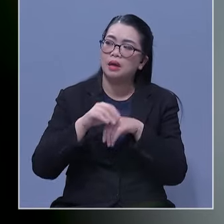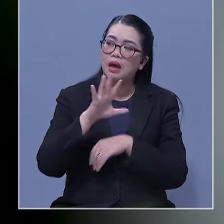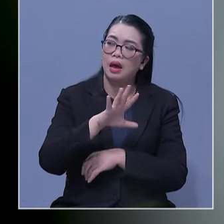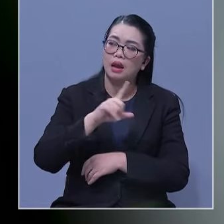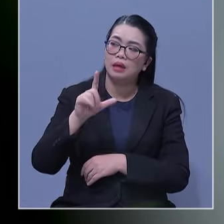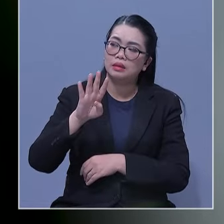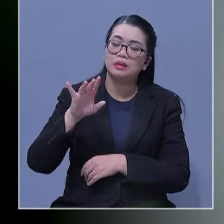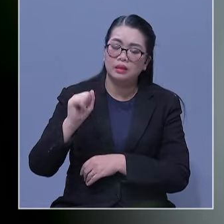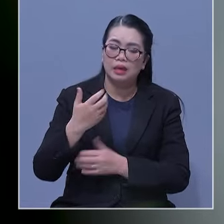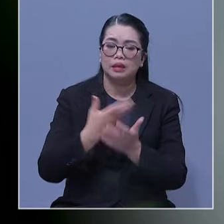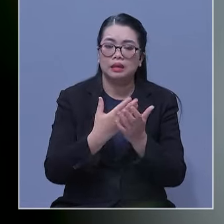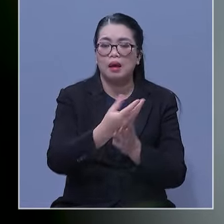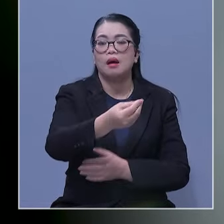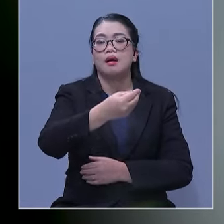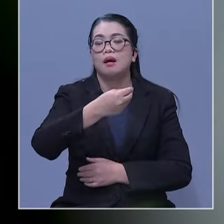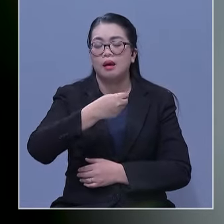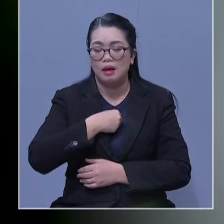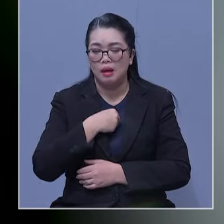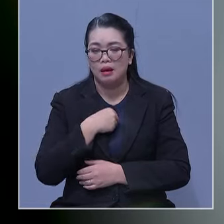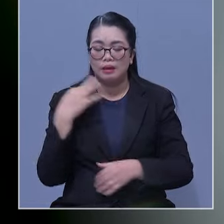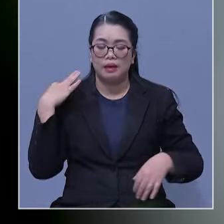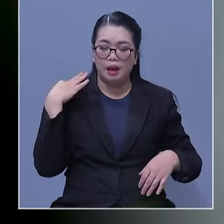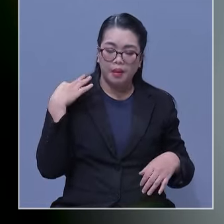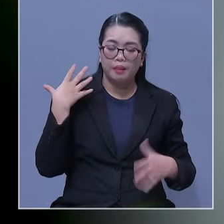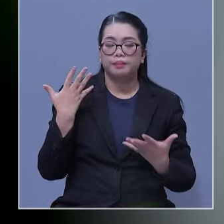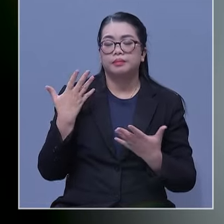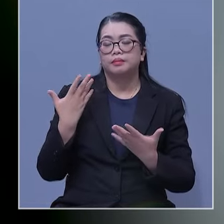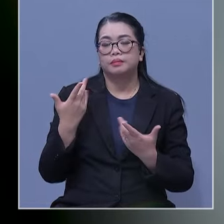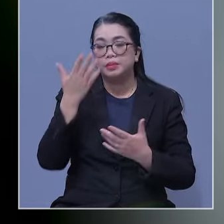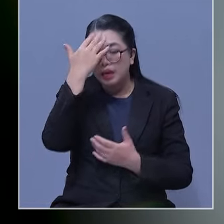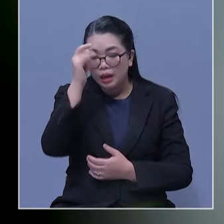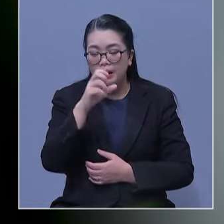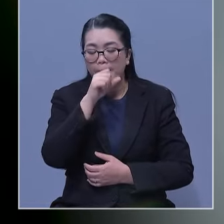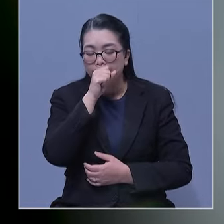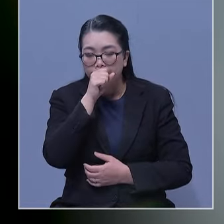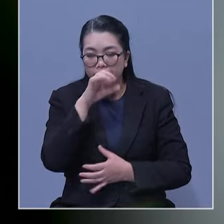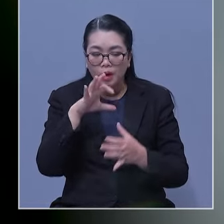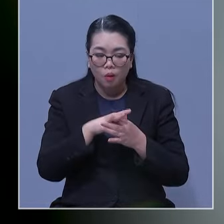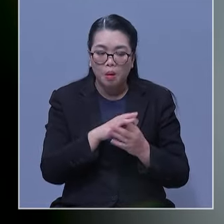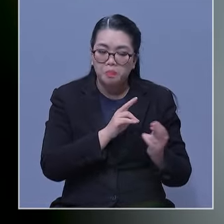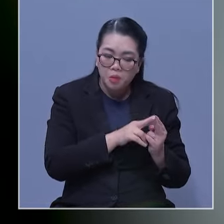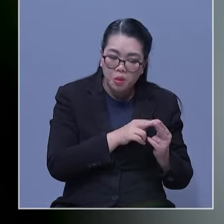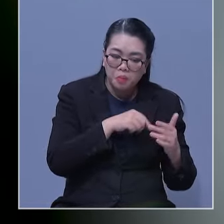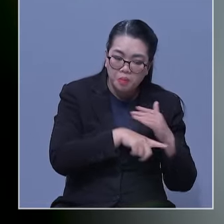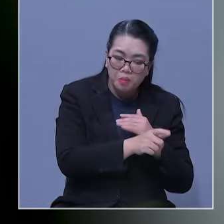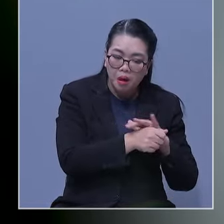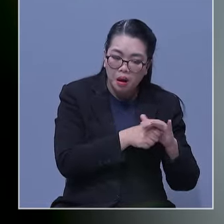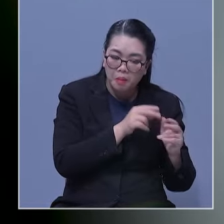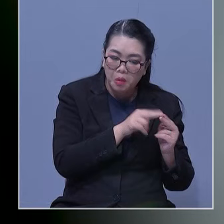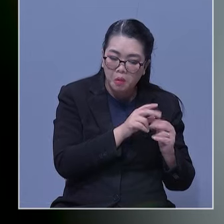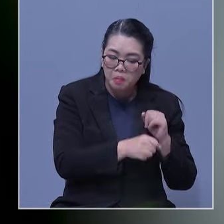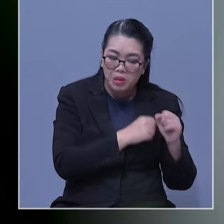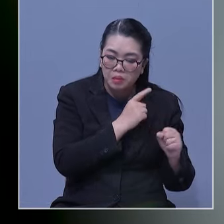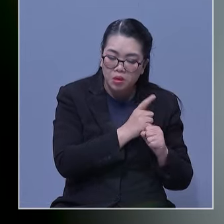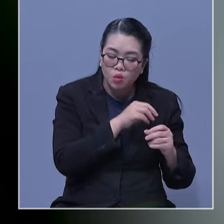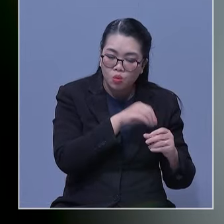5,400,000 บาทให้กับคาเรนแม็กดูกอลนางแบบนิตยสารเพลย์บอยเพื่อแลกกับการไม่เปิดเผยเกี่ยวกับความสัมพันธ์ลับๆที่ยาวนานเกือบ1